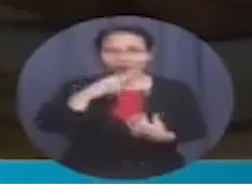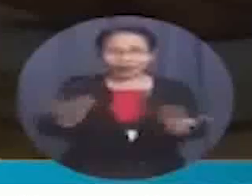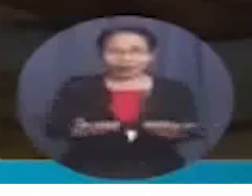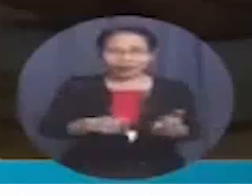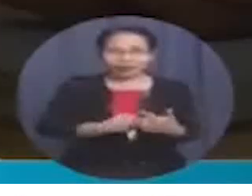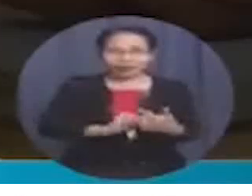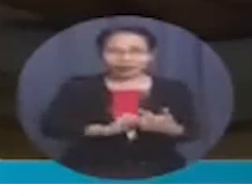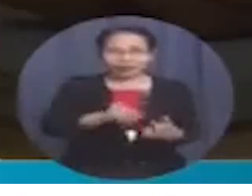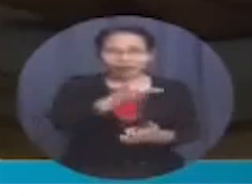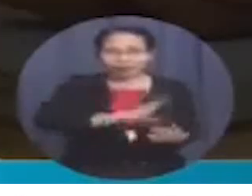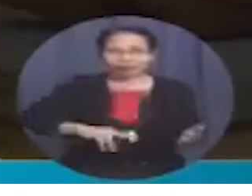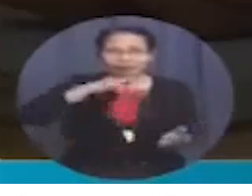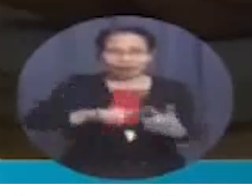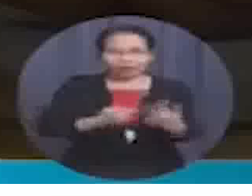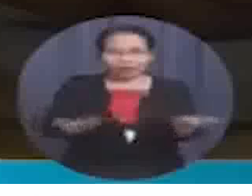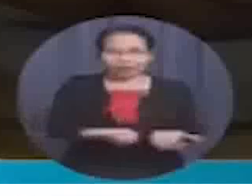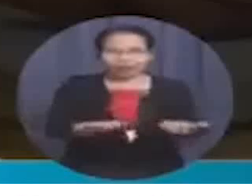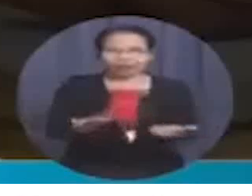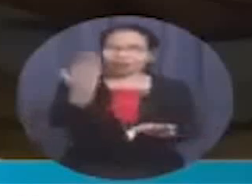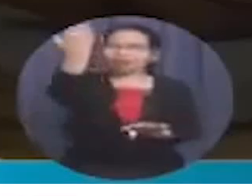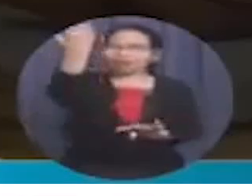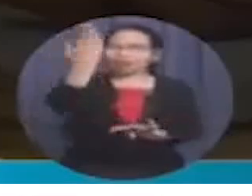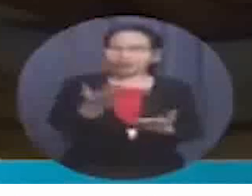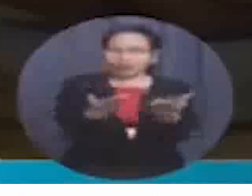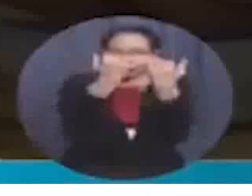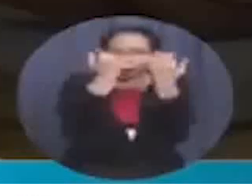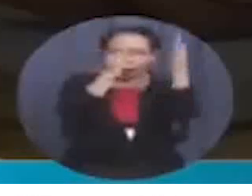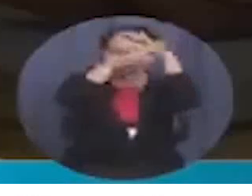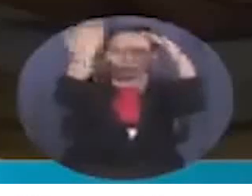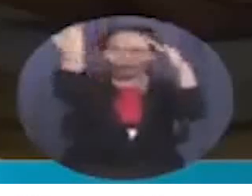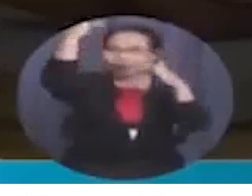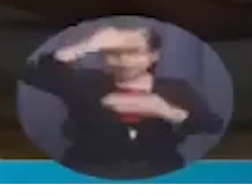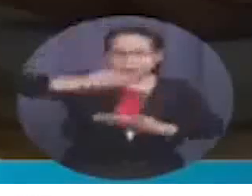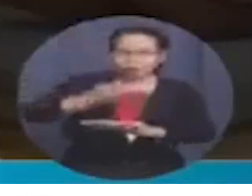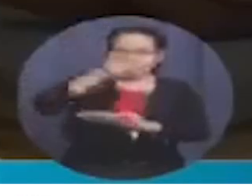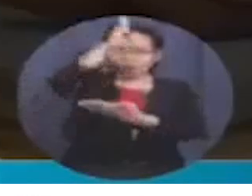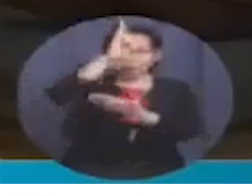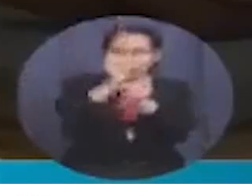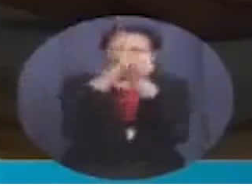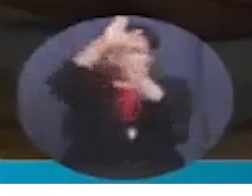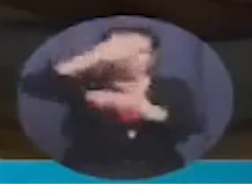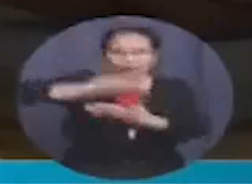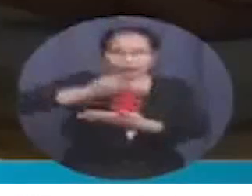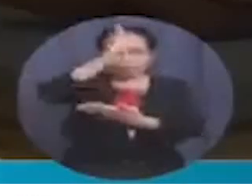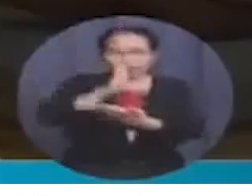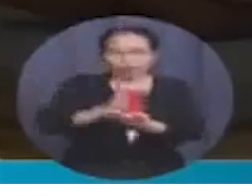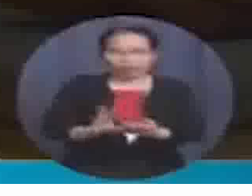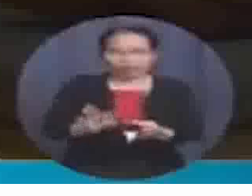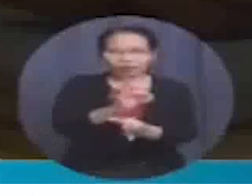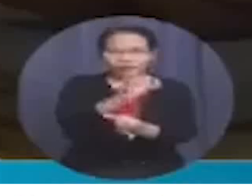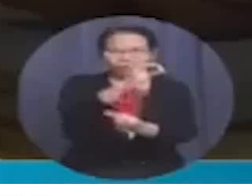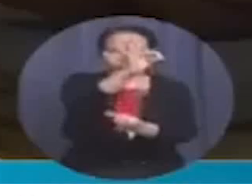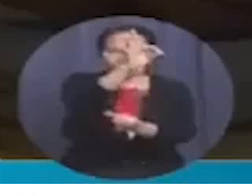si Kristo. Nanggaling siya sa langit, anak siya ng Ama. Yung anak ng Ama na yon, espiritu